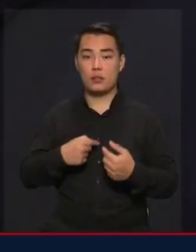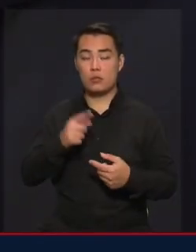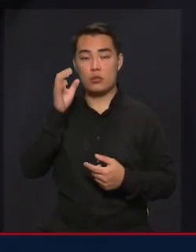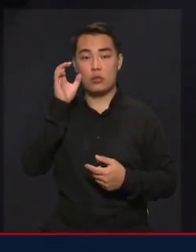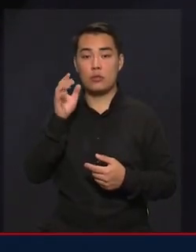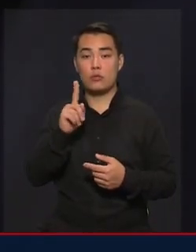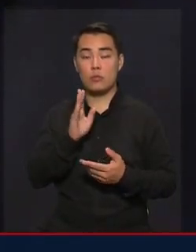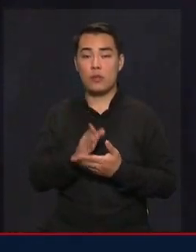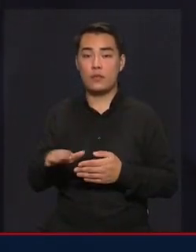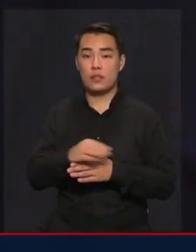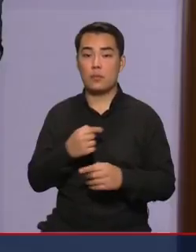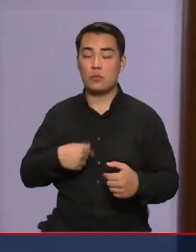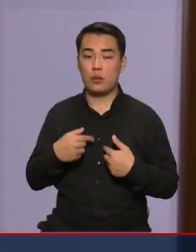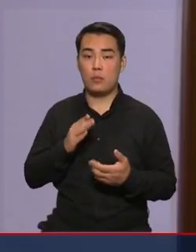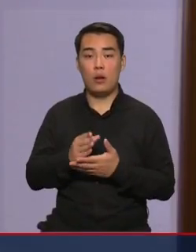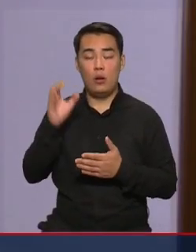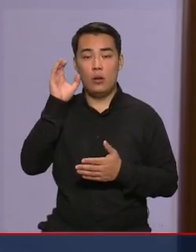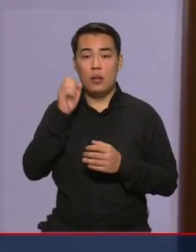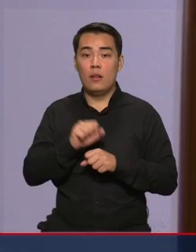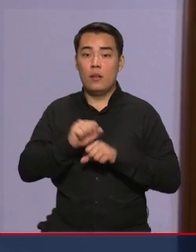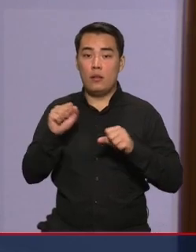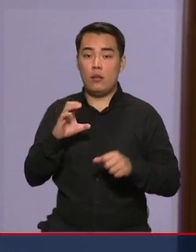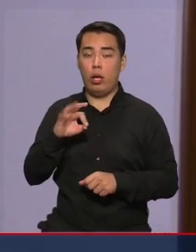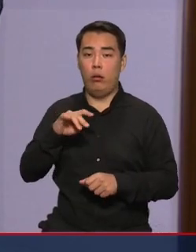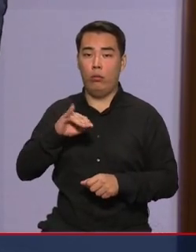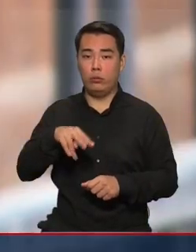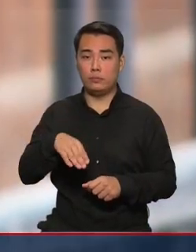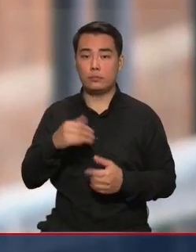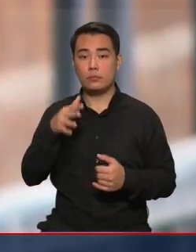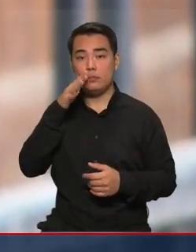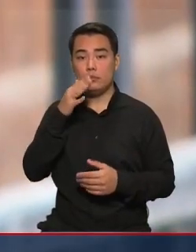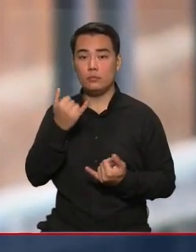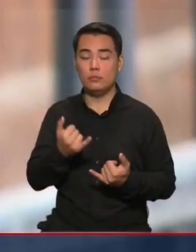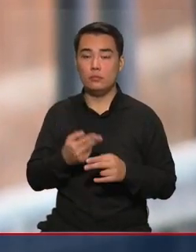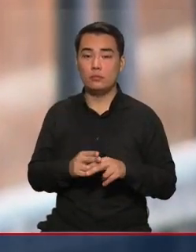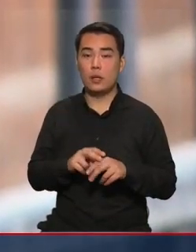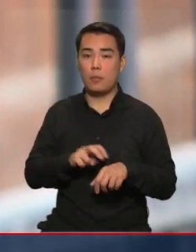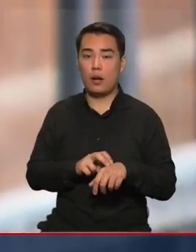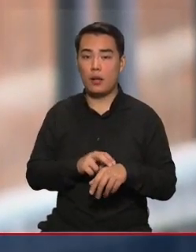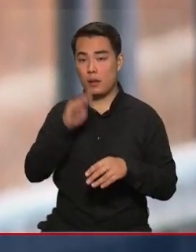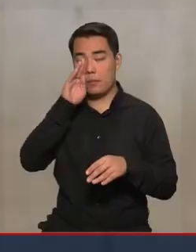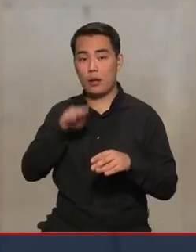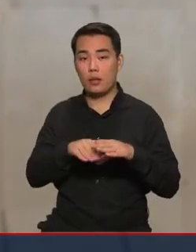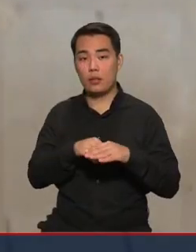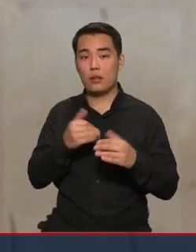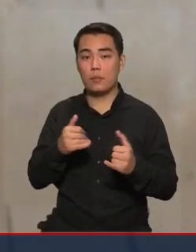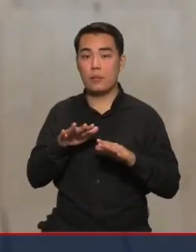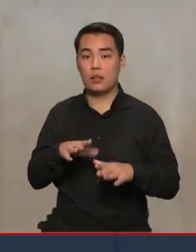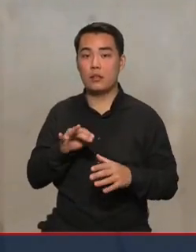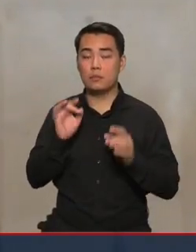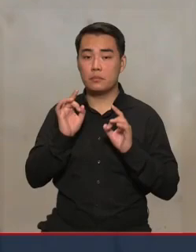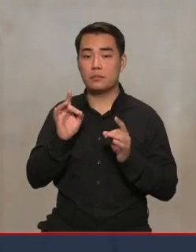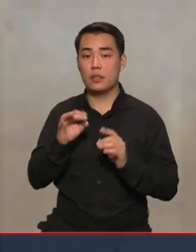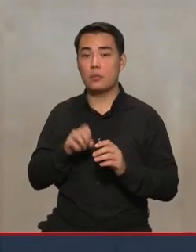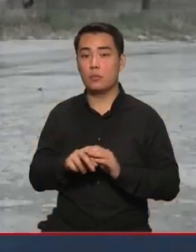они страдают по-разному. Услышав взрывы салютов, к примеру, собаки поджимают хвосты, прячутся в укромные места, скулят,